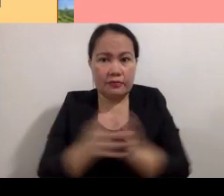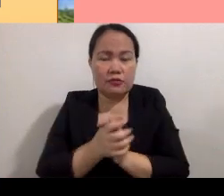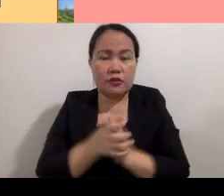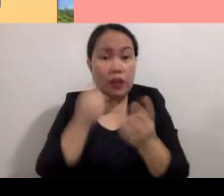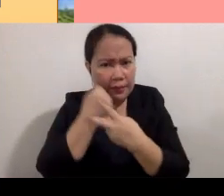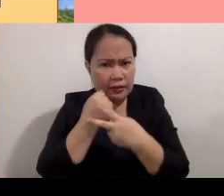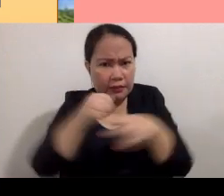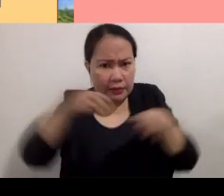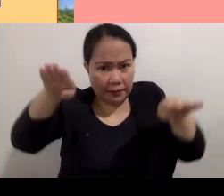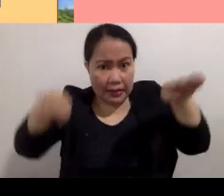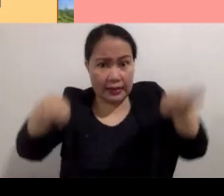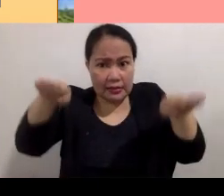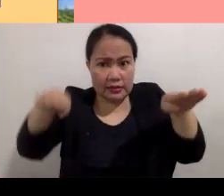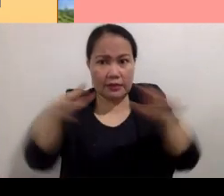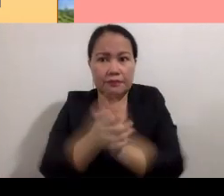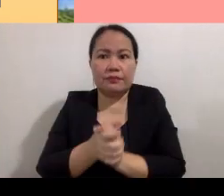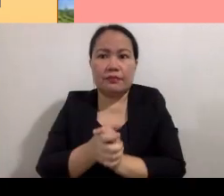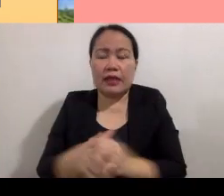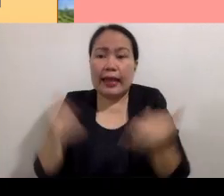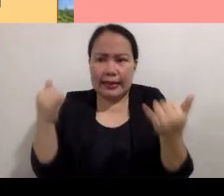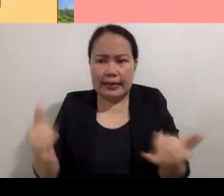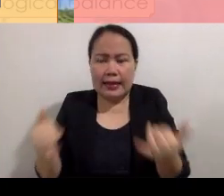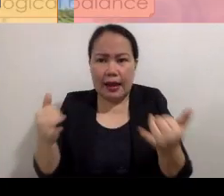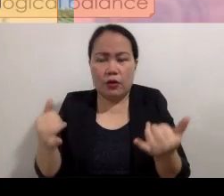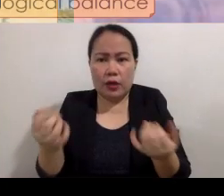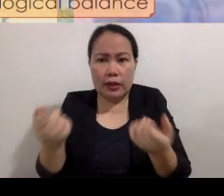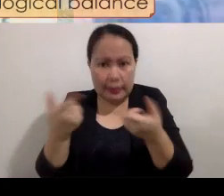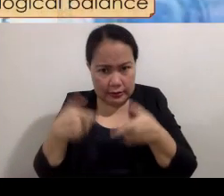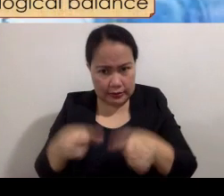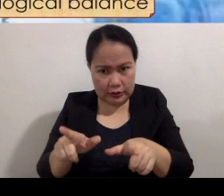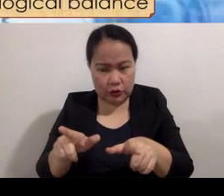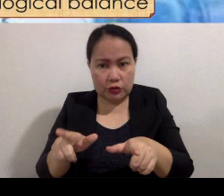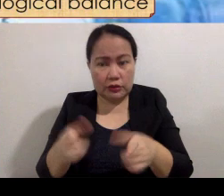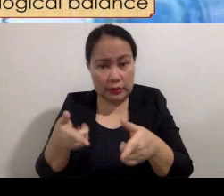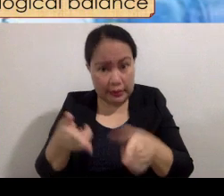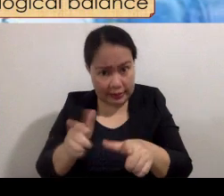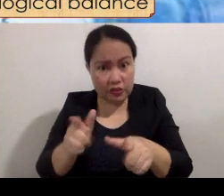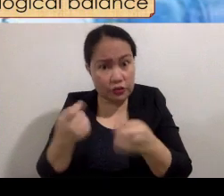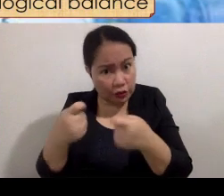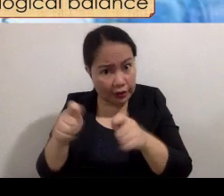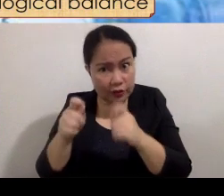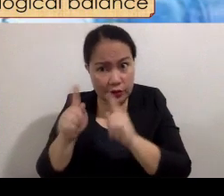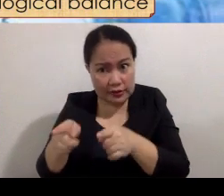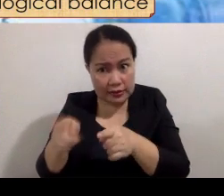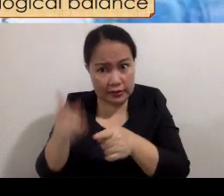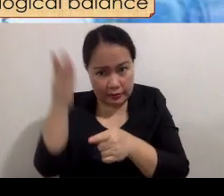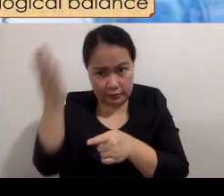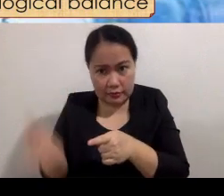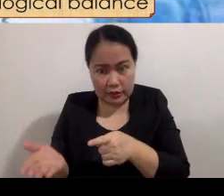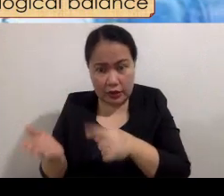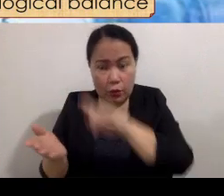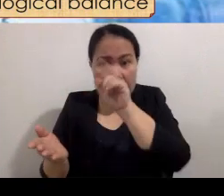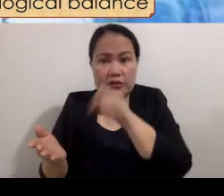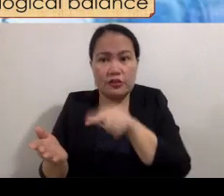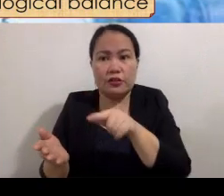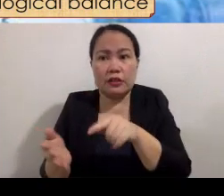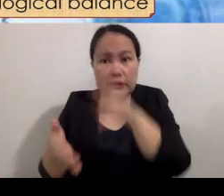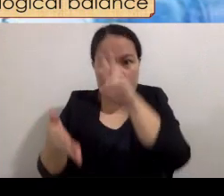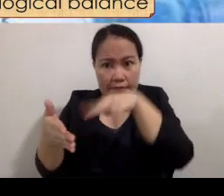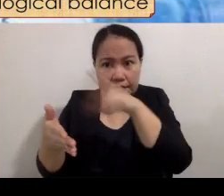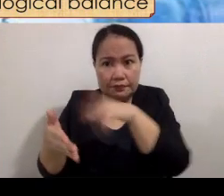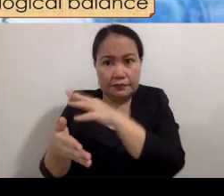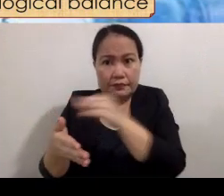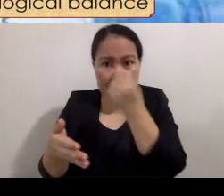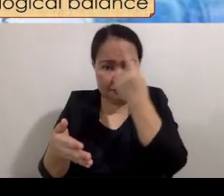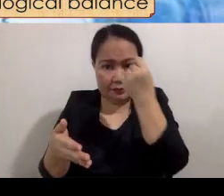na ating tinitirahan ngayon. Alright, ngayon ay subukan nating sagutan ang mga sumusunod na tanong. Basahin at